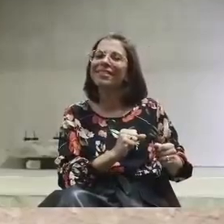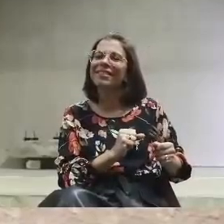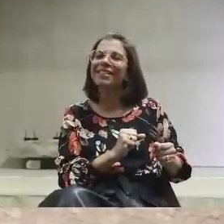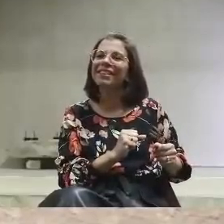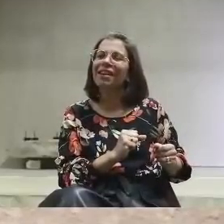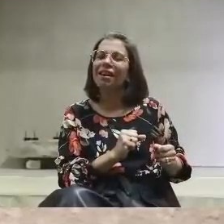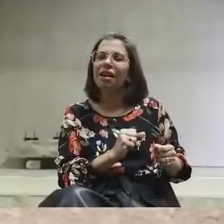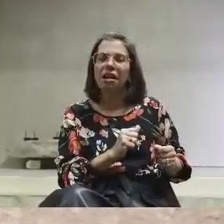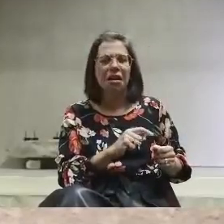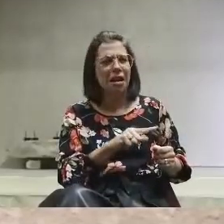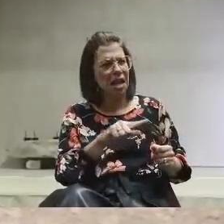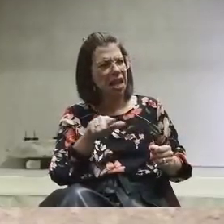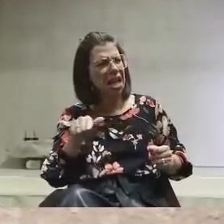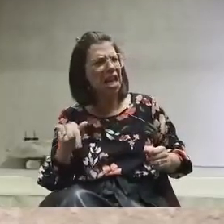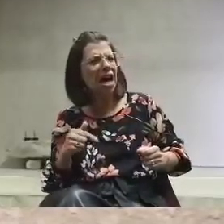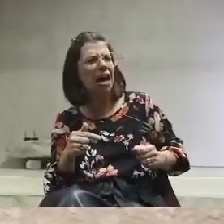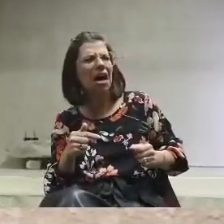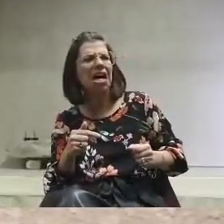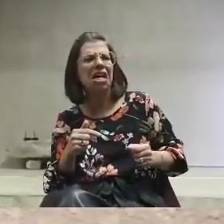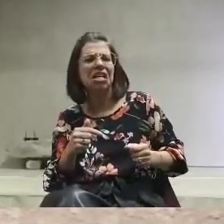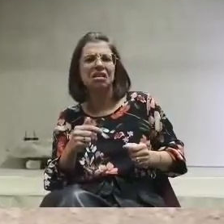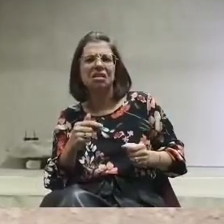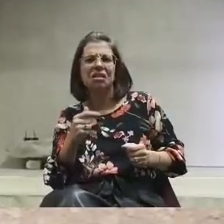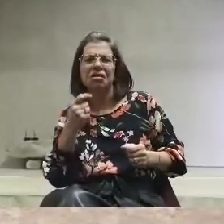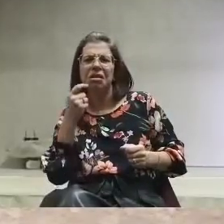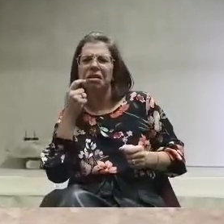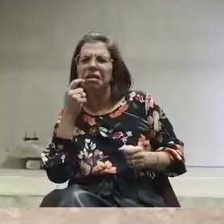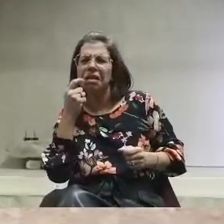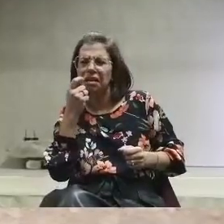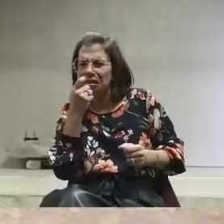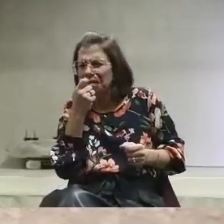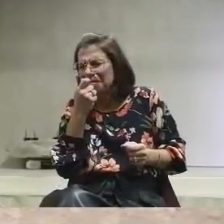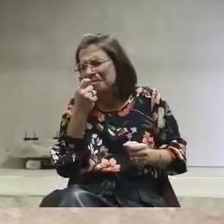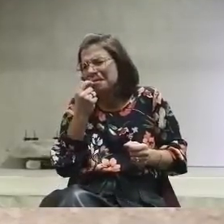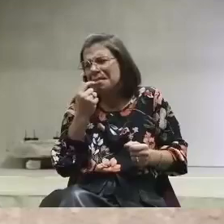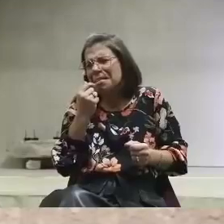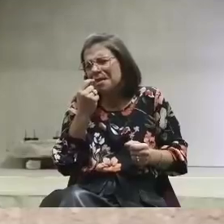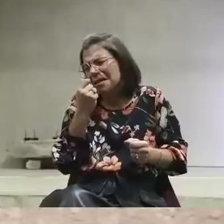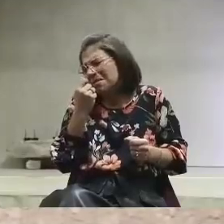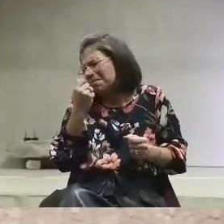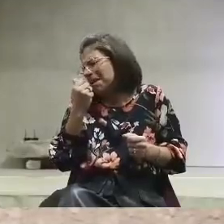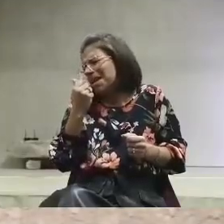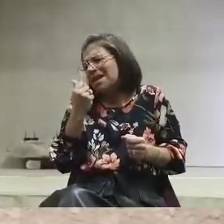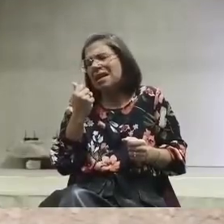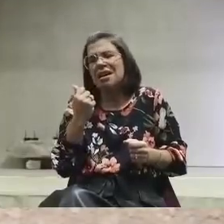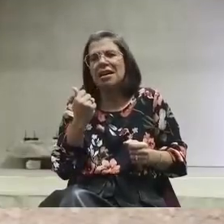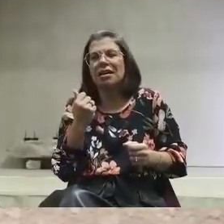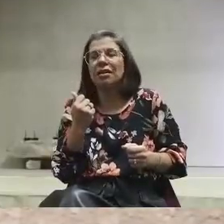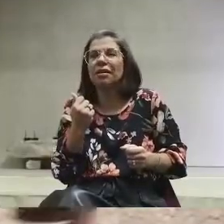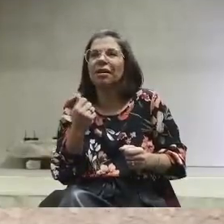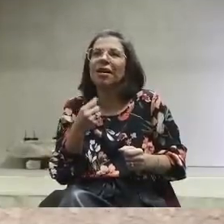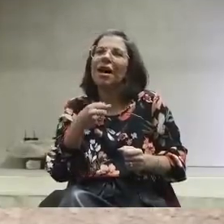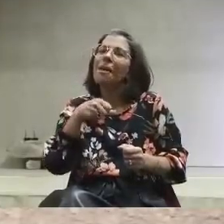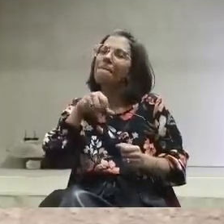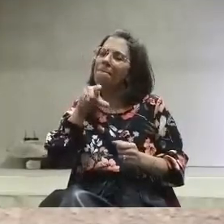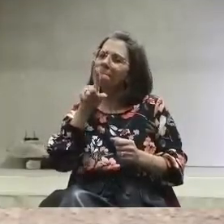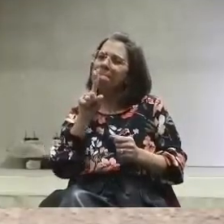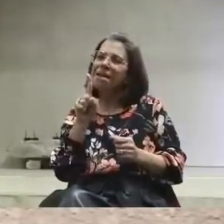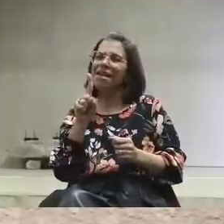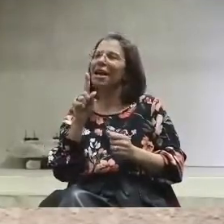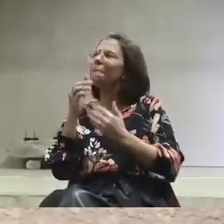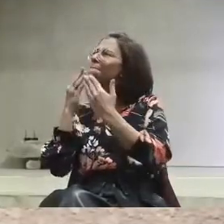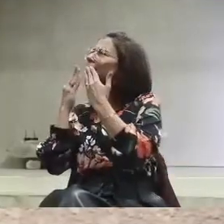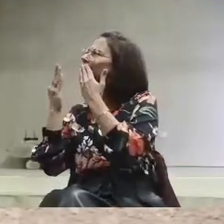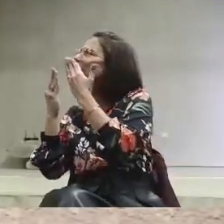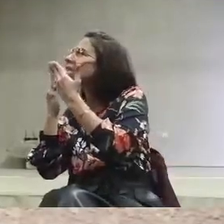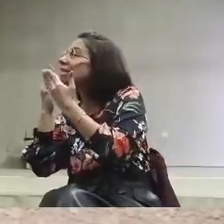désorientés, frustrés, manquants, dans le vide, mais grâce soit rendue à Dieu. De ce que la croix du